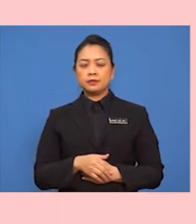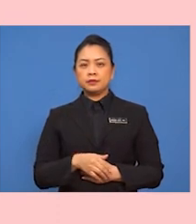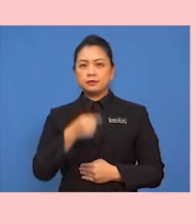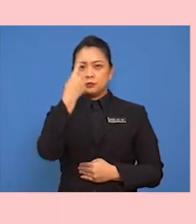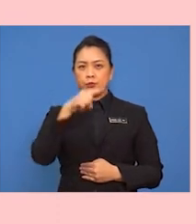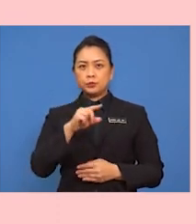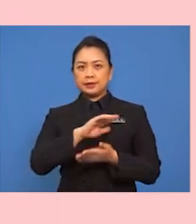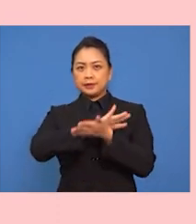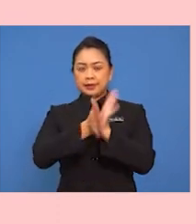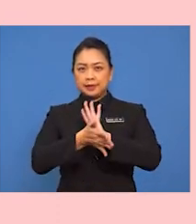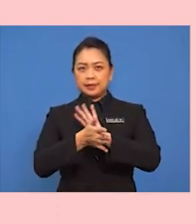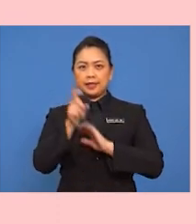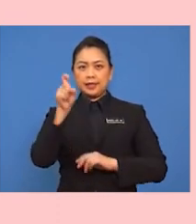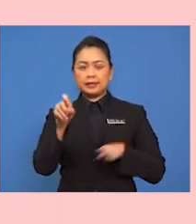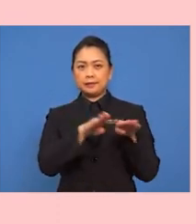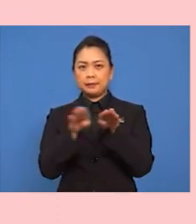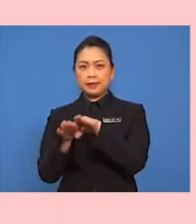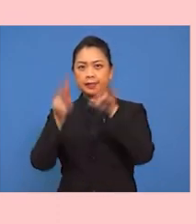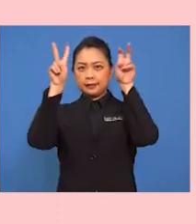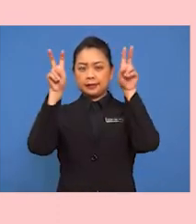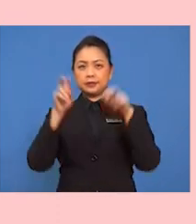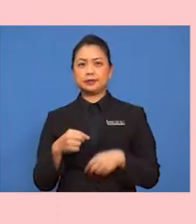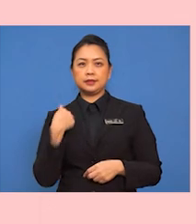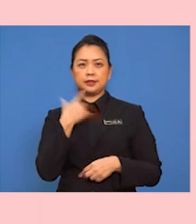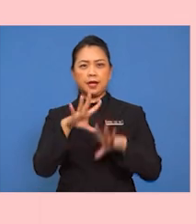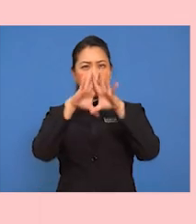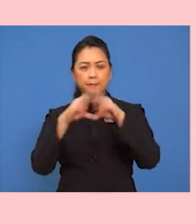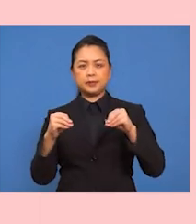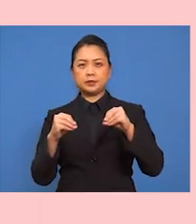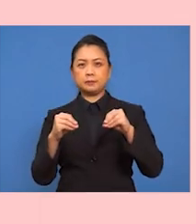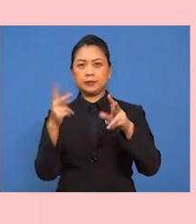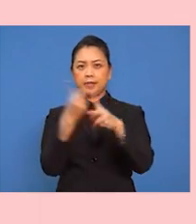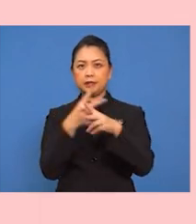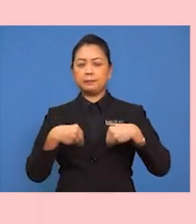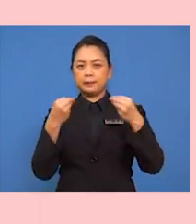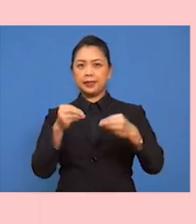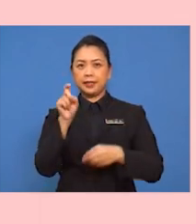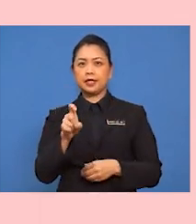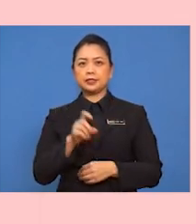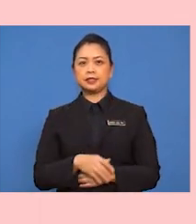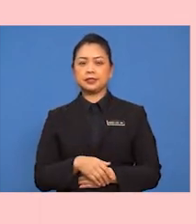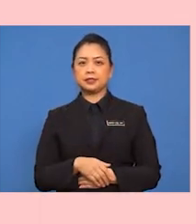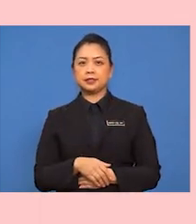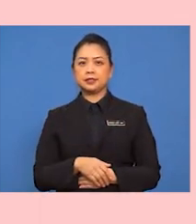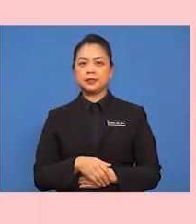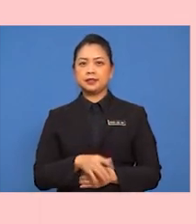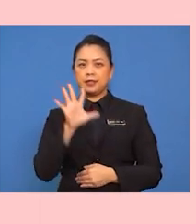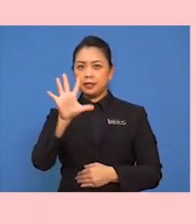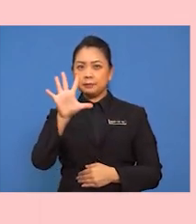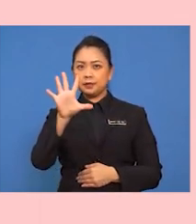X sebagai tajuk, kita hapuskan bekali bagi X iaitu 5.